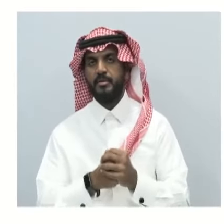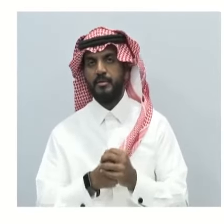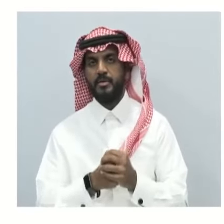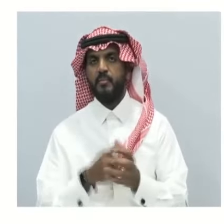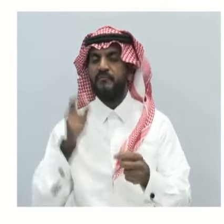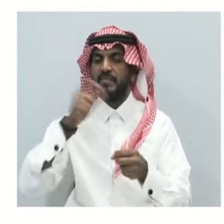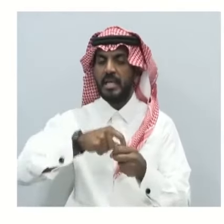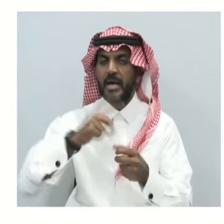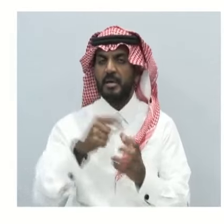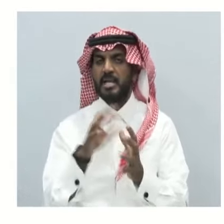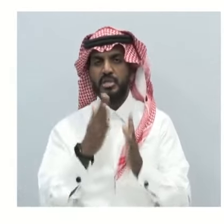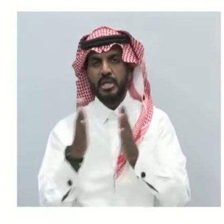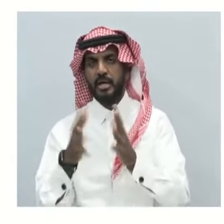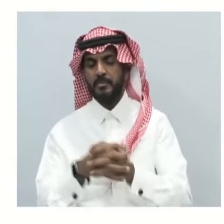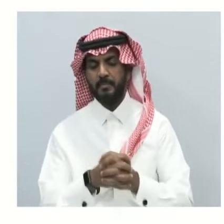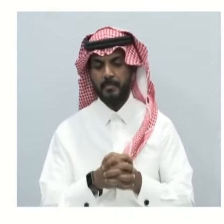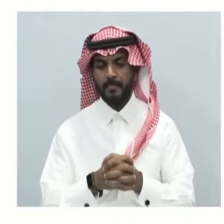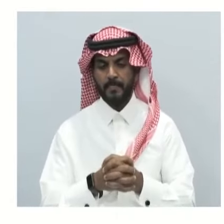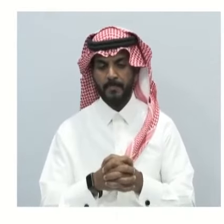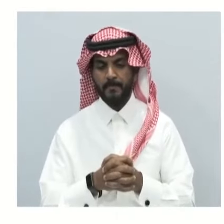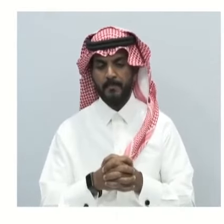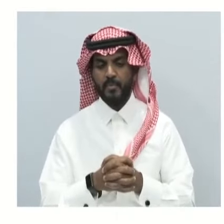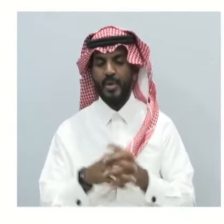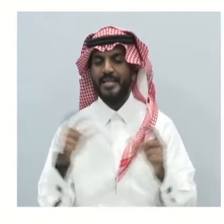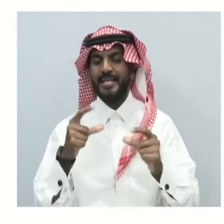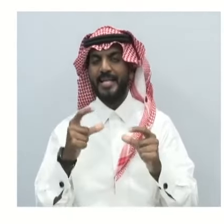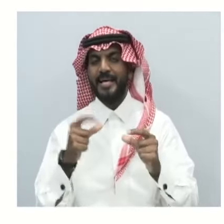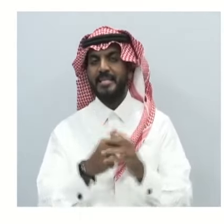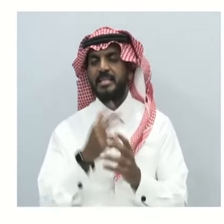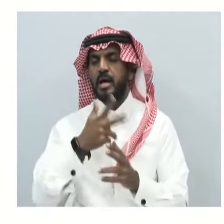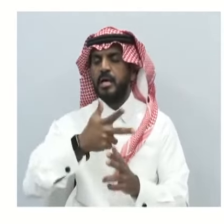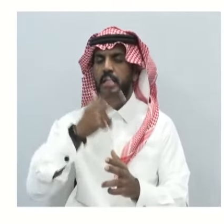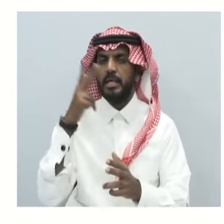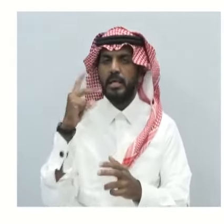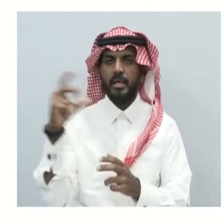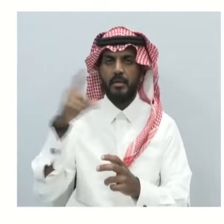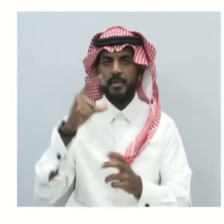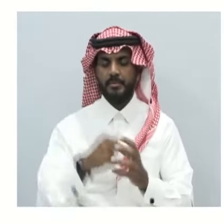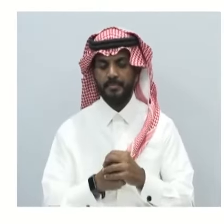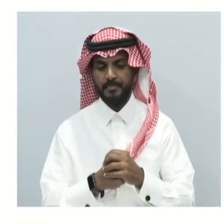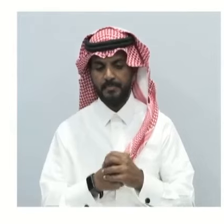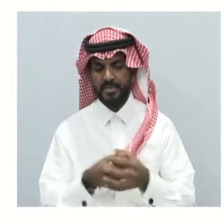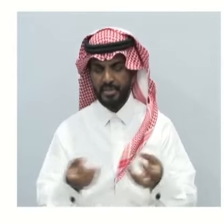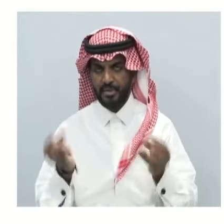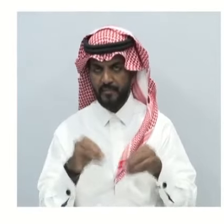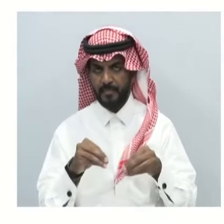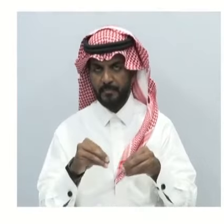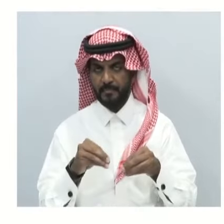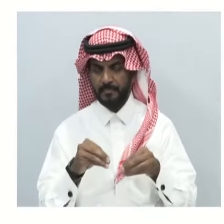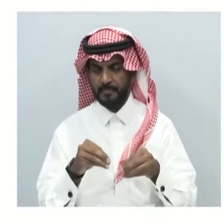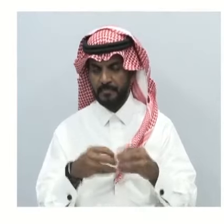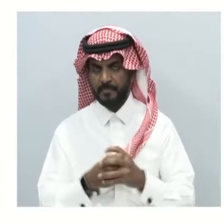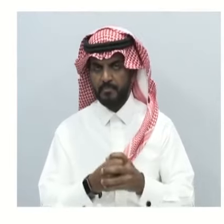المعالم الموجوده في القمر وهي معالم وادله تبين تاريخ ذلك القمر اضافه الى ذلك